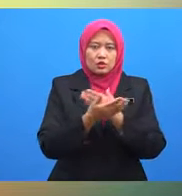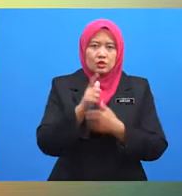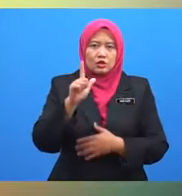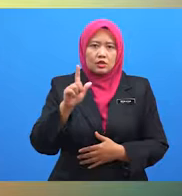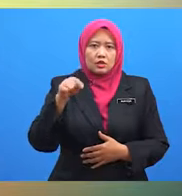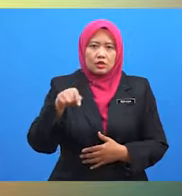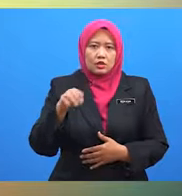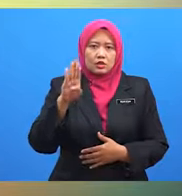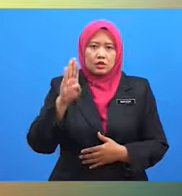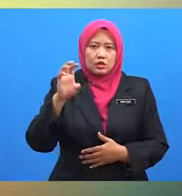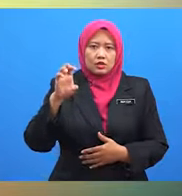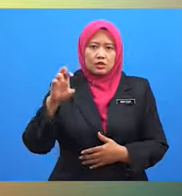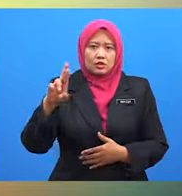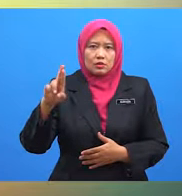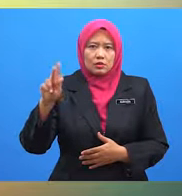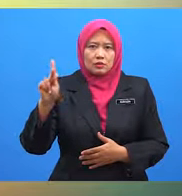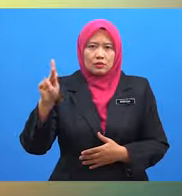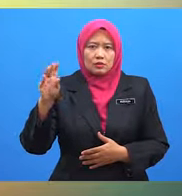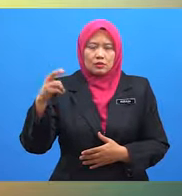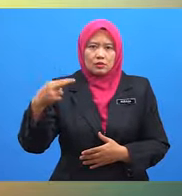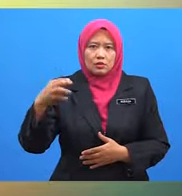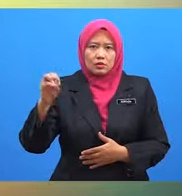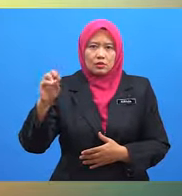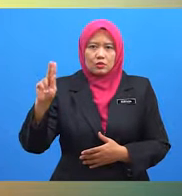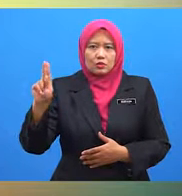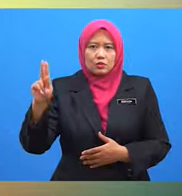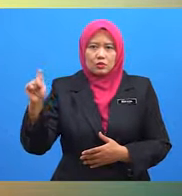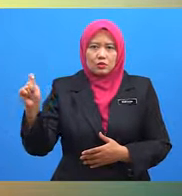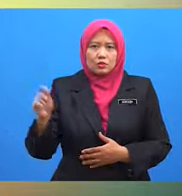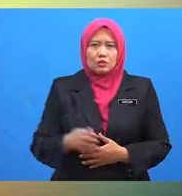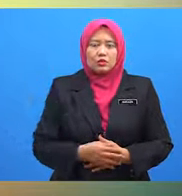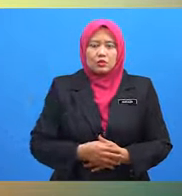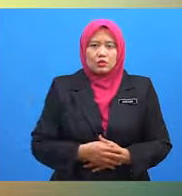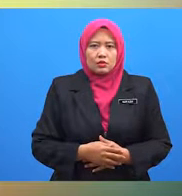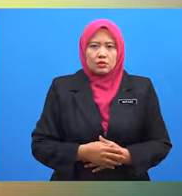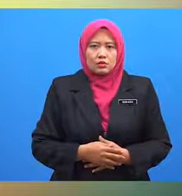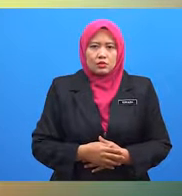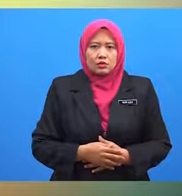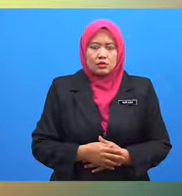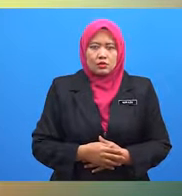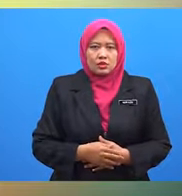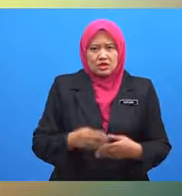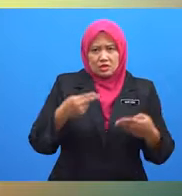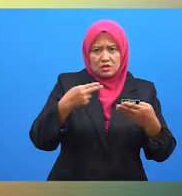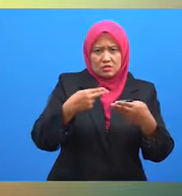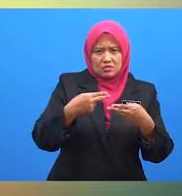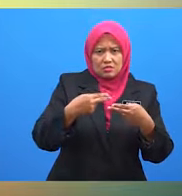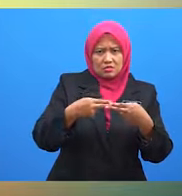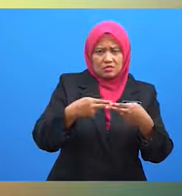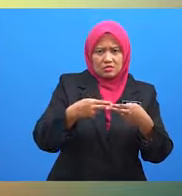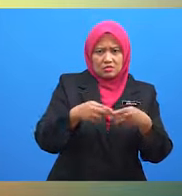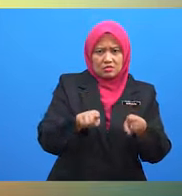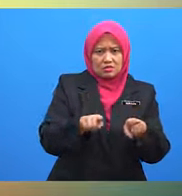L.B. Burkhardt. Kandungannya lebih kurang sama dengan batu bersurat Kota Kapur. Tetapi